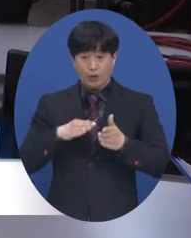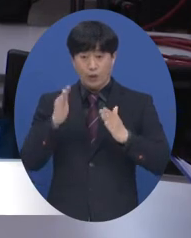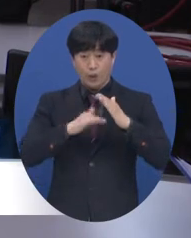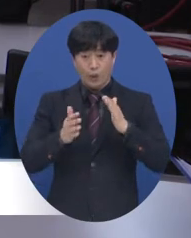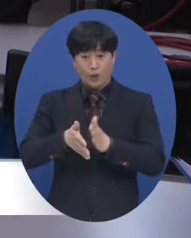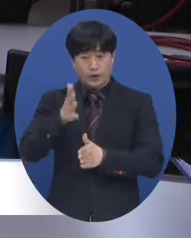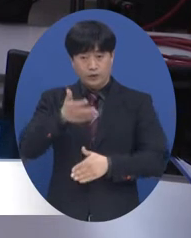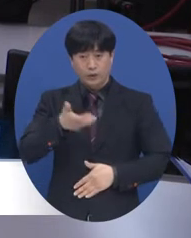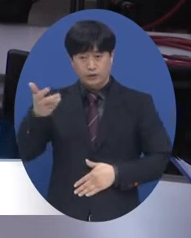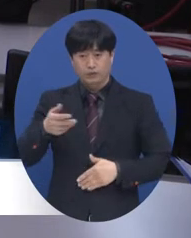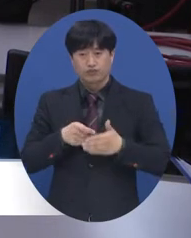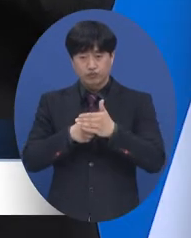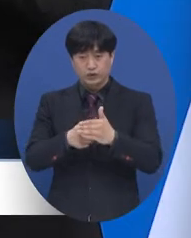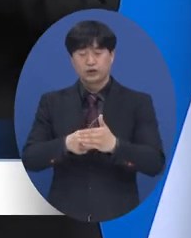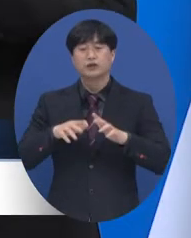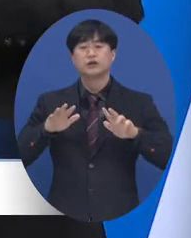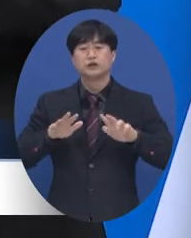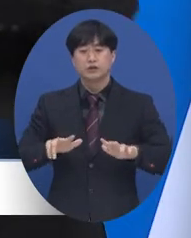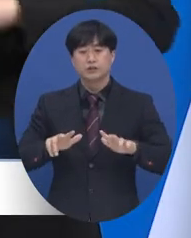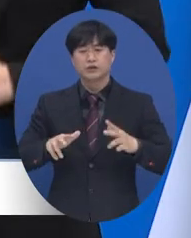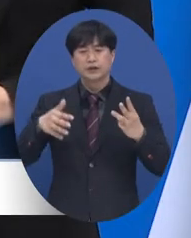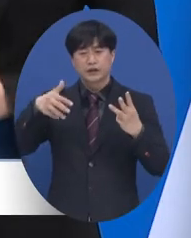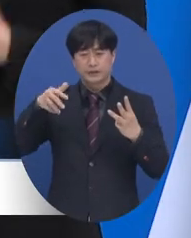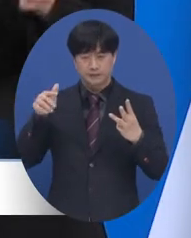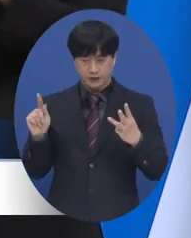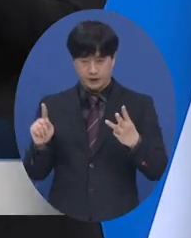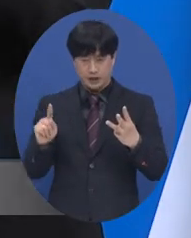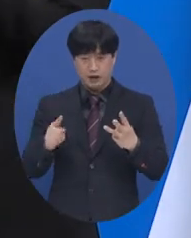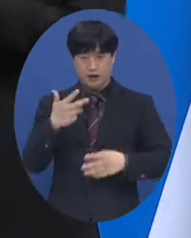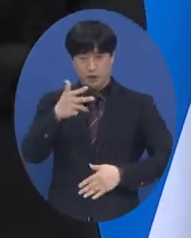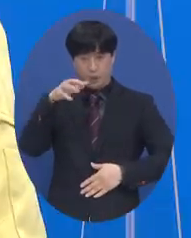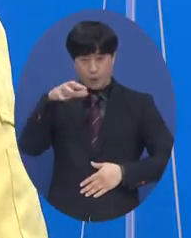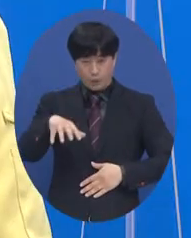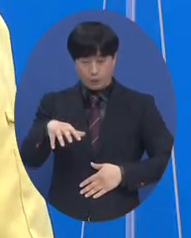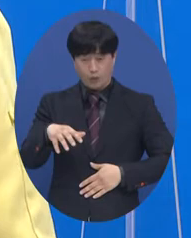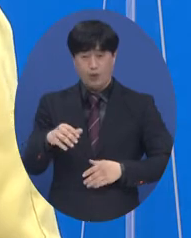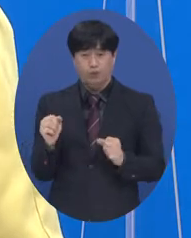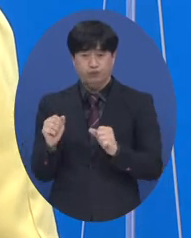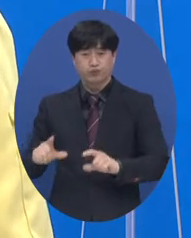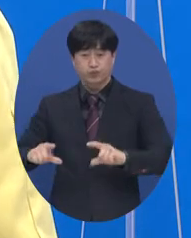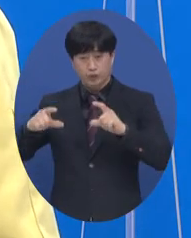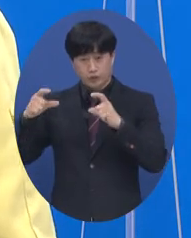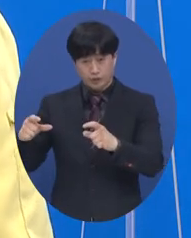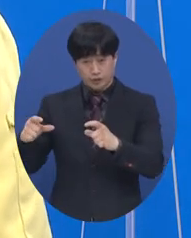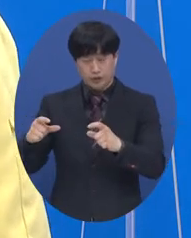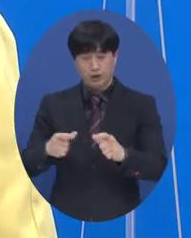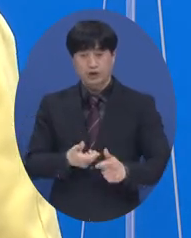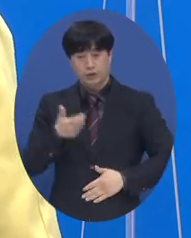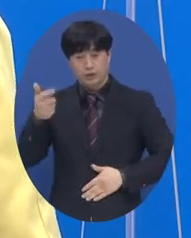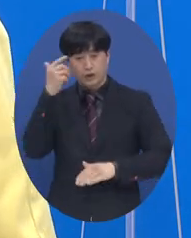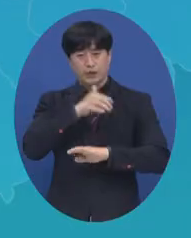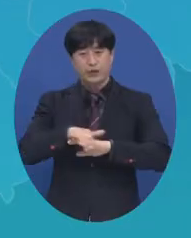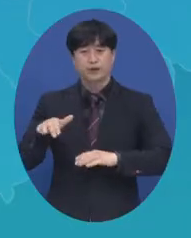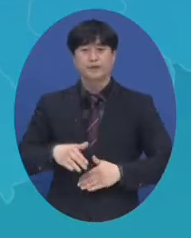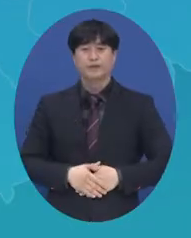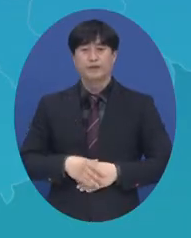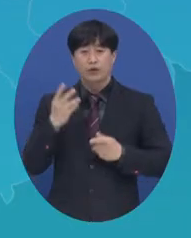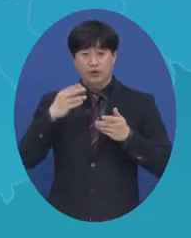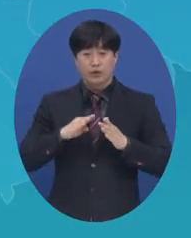경기도의 공공기관 이전 추진은 이번이 3차. 7곳이 북동부로 새 둥지를 틀 전망입니다.